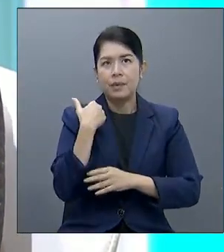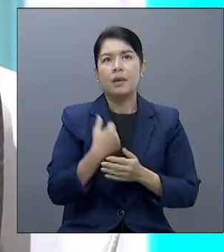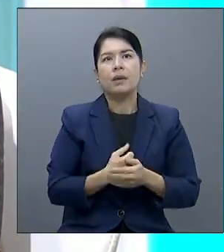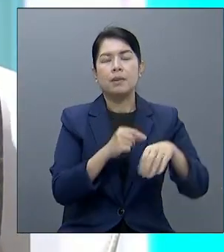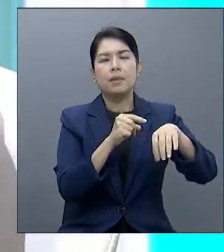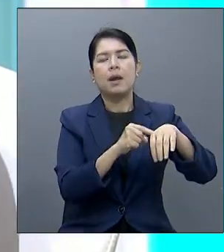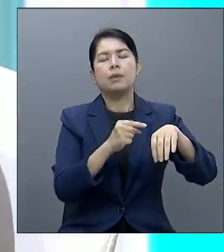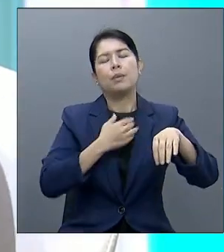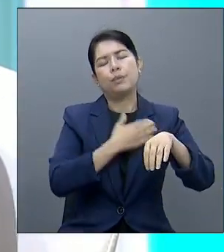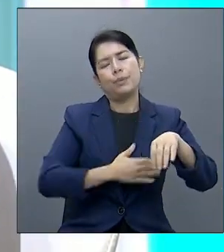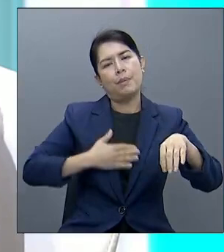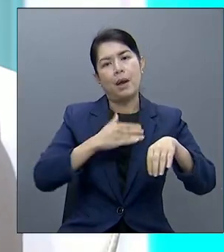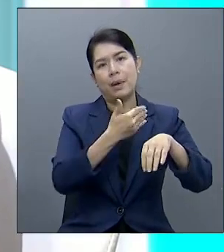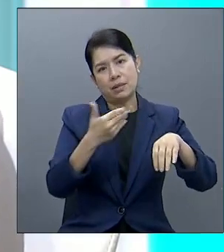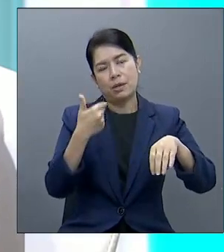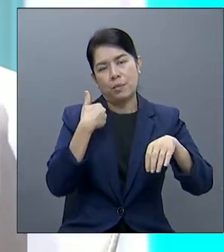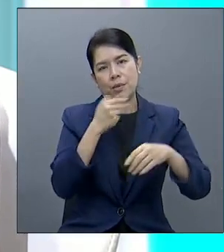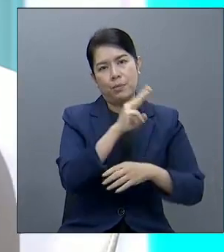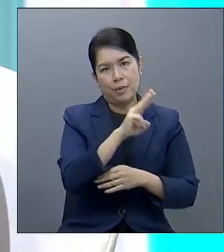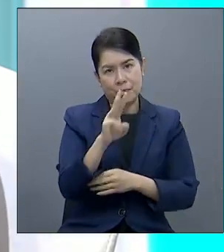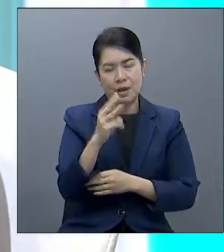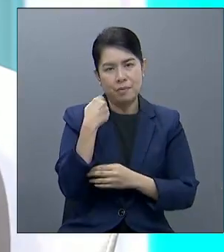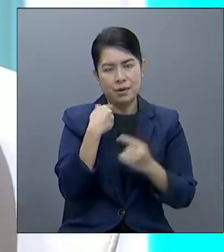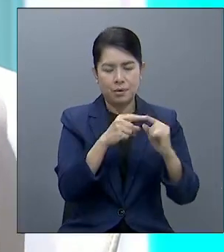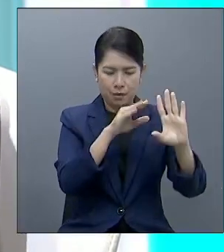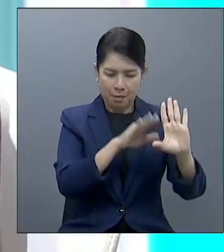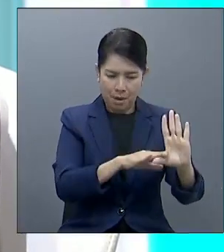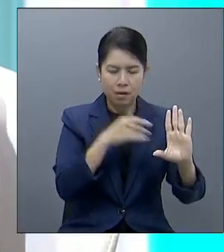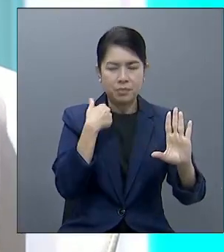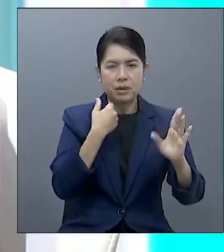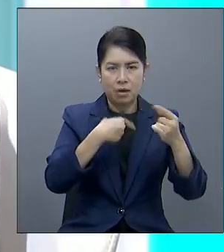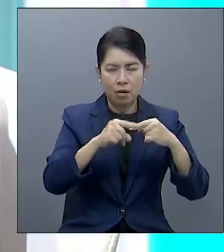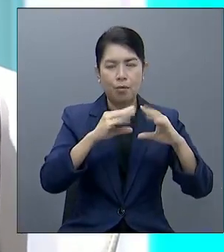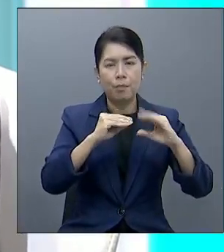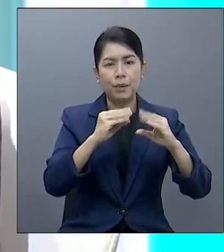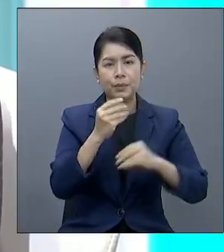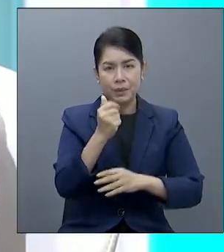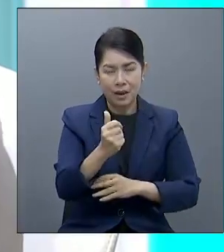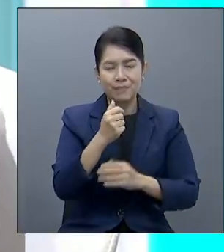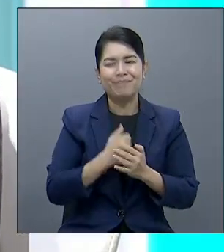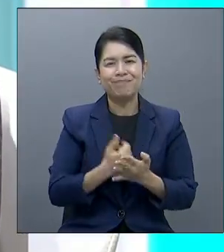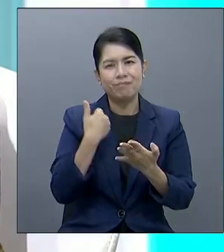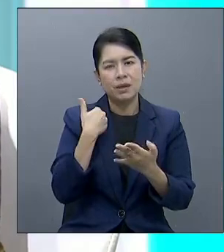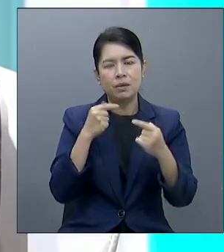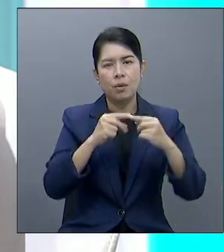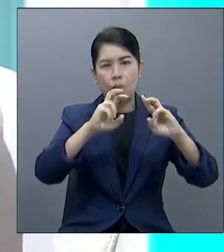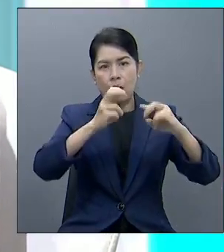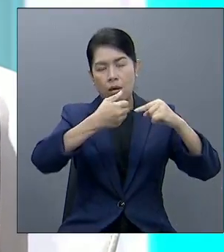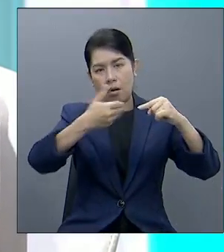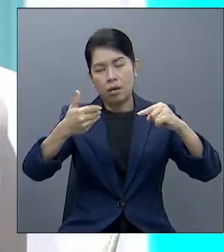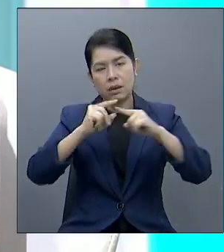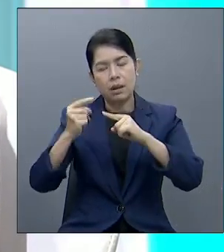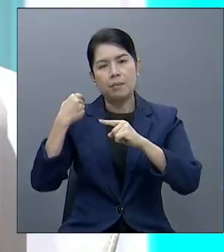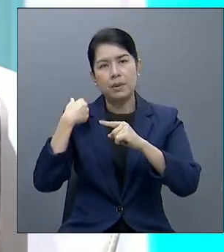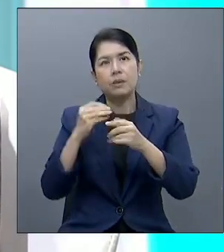ไซต์นะคะก็สามารถไปลงทะเบียนเพราะว่าต้องลงทะเบียนแล้วถึงจะไปเข้าร่วมประชุมได้นะคะซึ่งในงานนี้ก็จะมีหลากหลายค่ะโดยธีมของเรื่องเขา